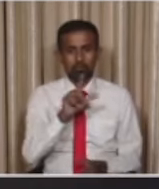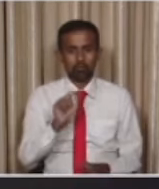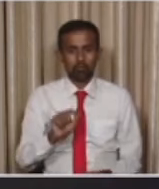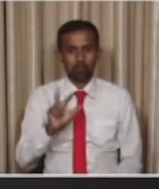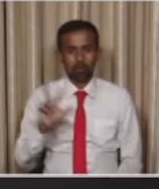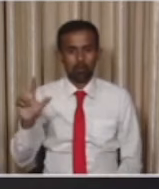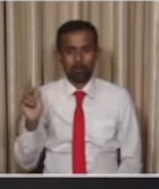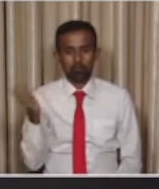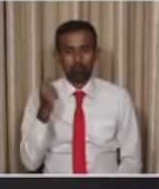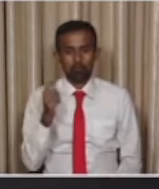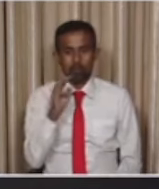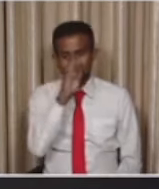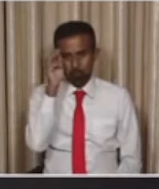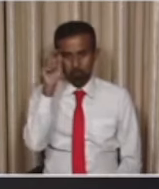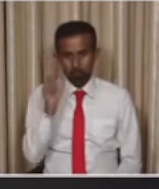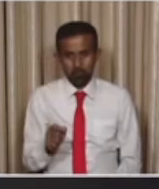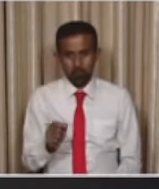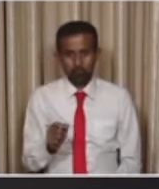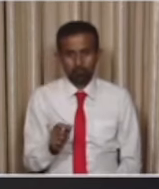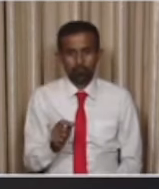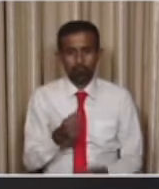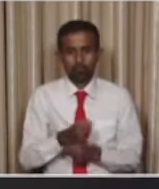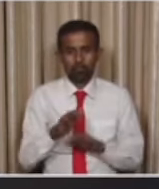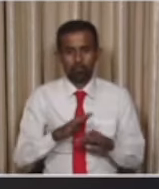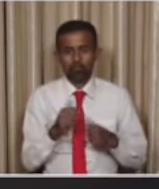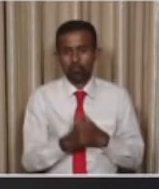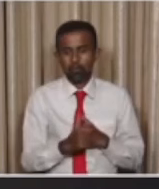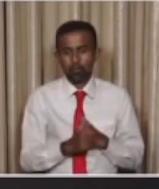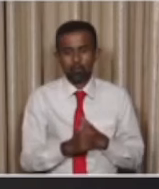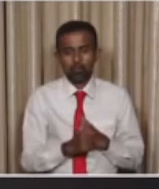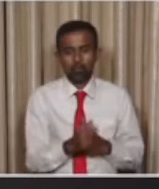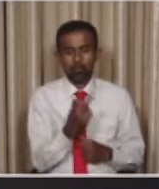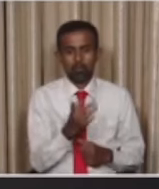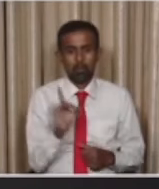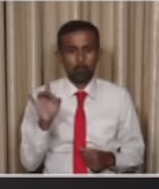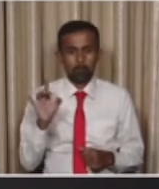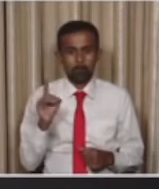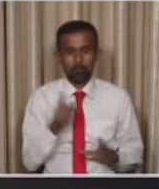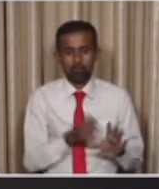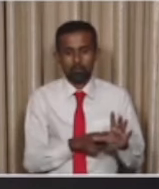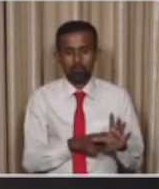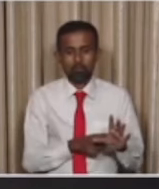57.88ක් ලබා ගත්තා. මෛත්‍රීපාල සිරිසේන මැතිතුමා යහපාලන ආණ්ඩුව හදන්න 2015